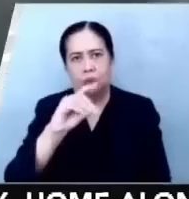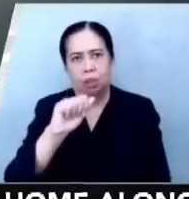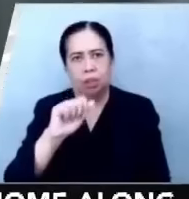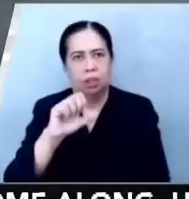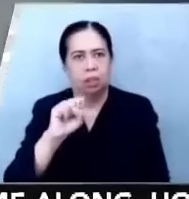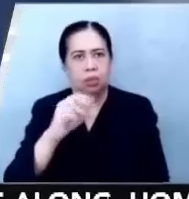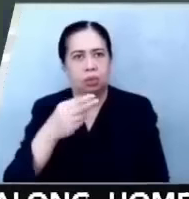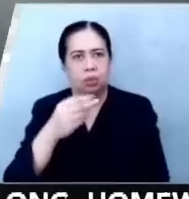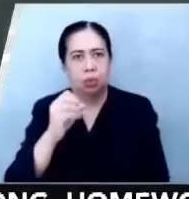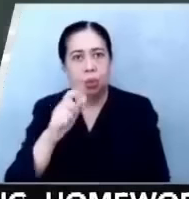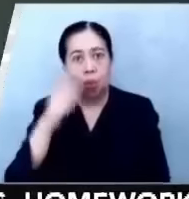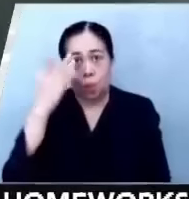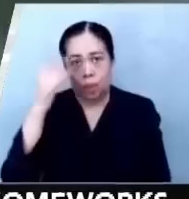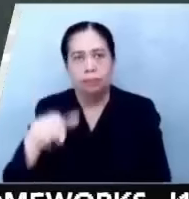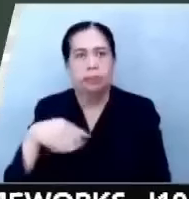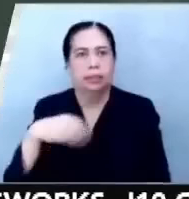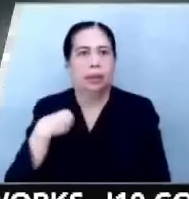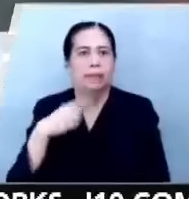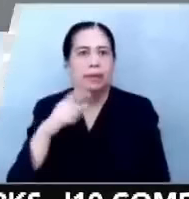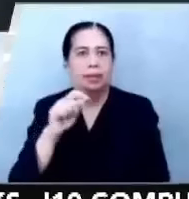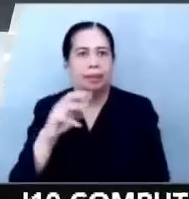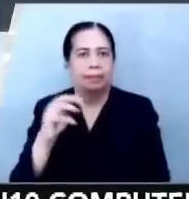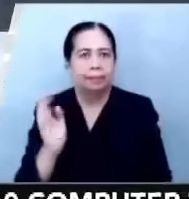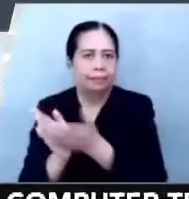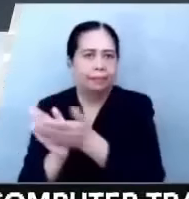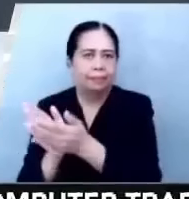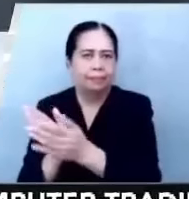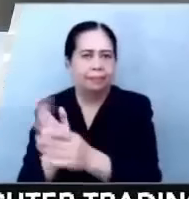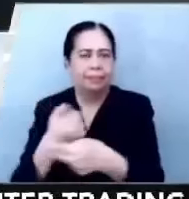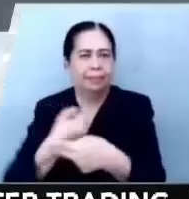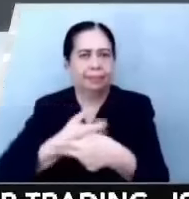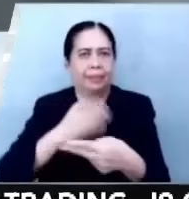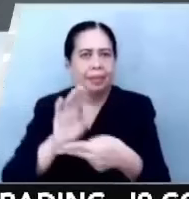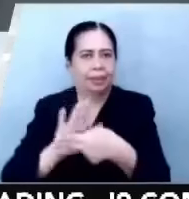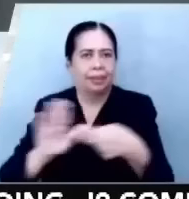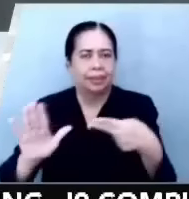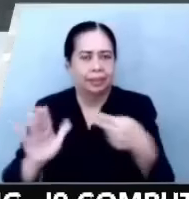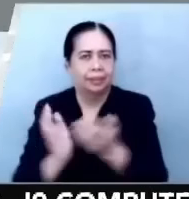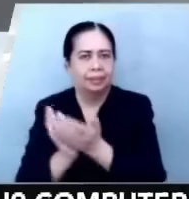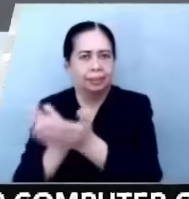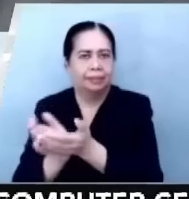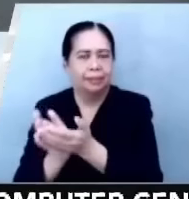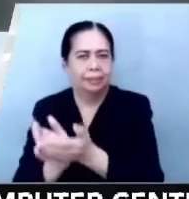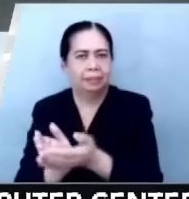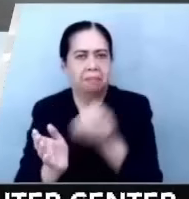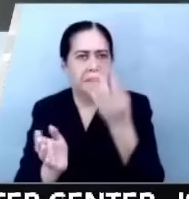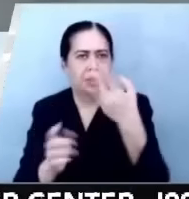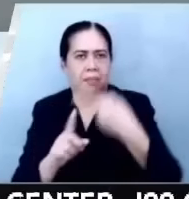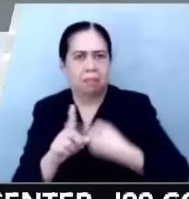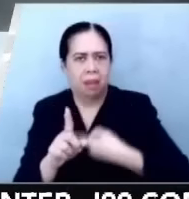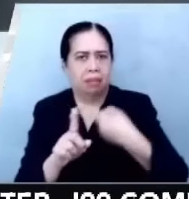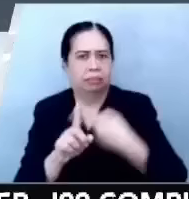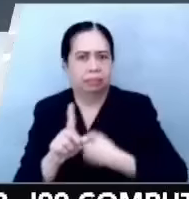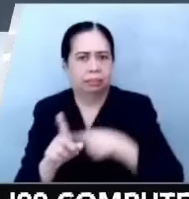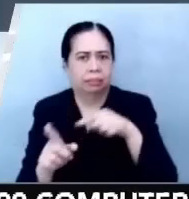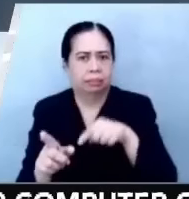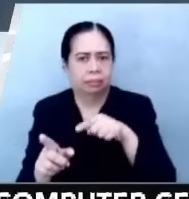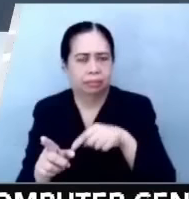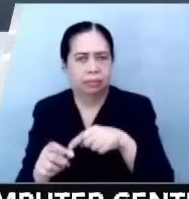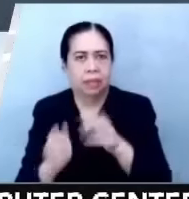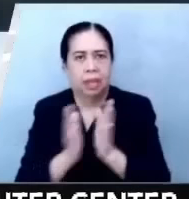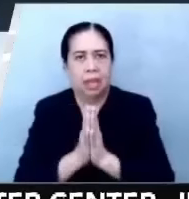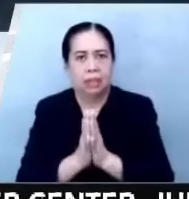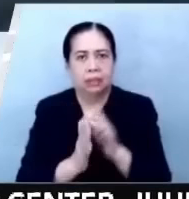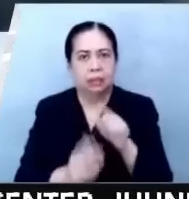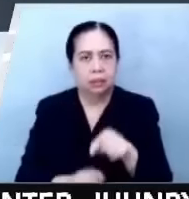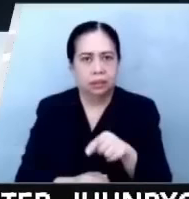ng Teresa Magbanwa since April. For so many months, no? They are asking and